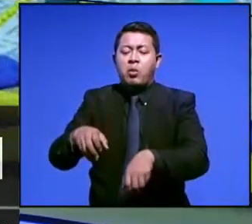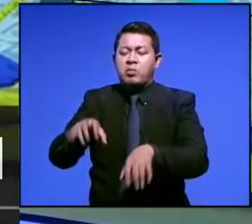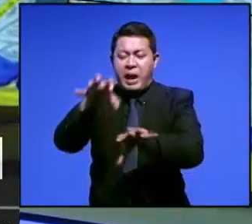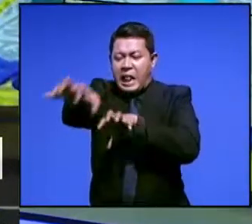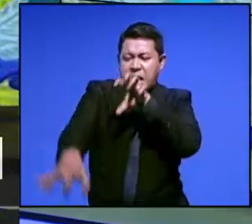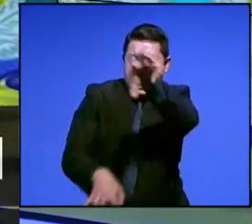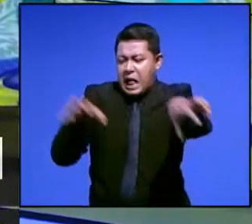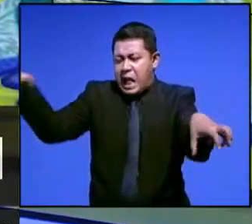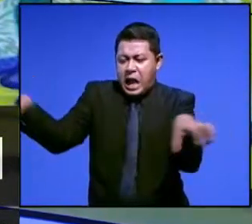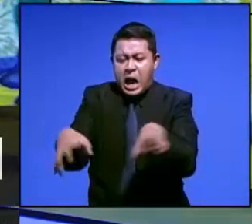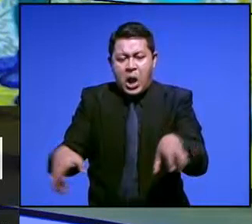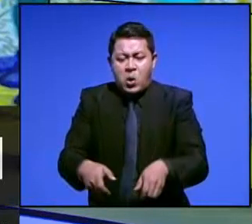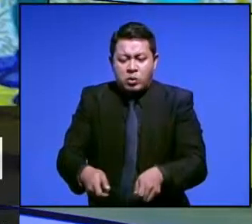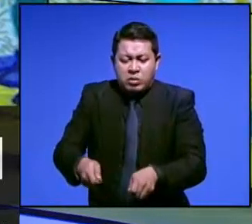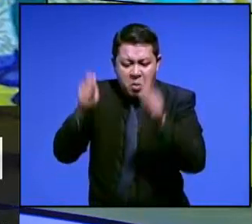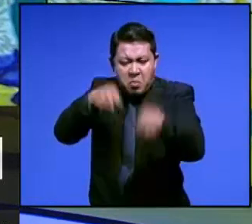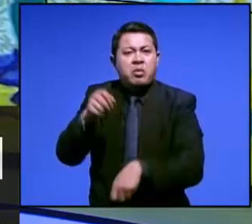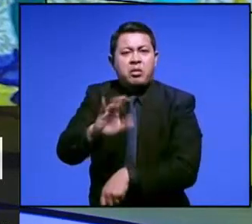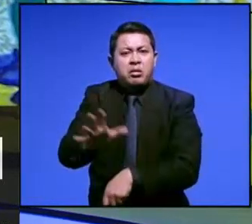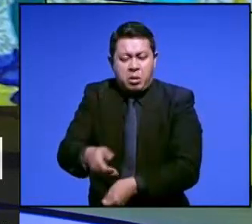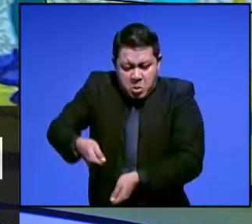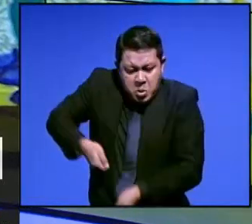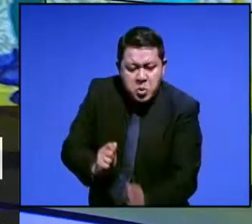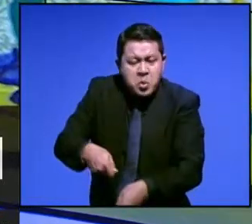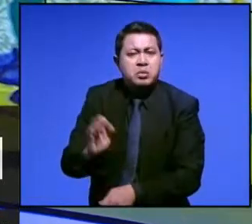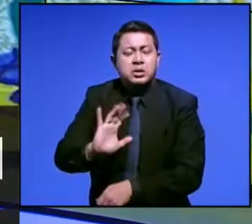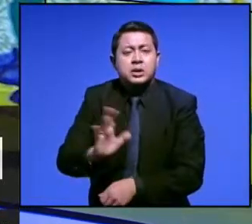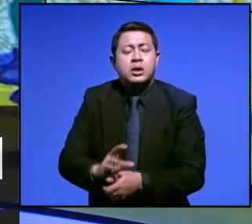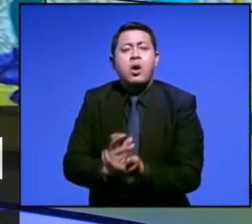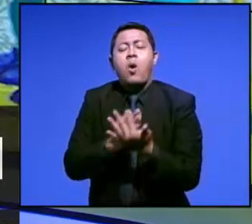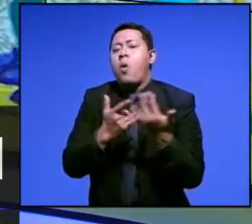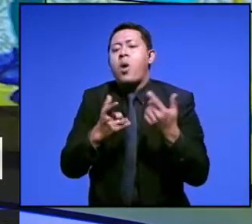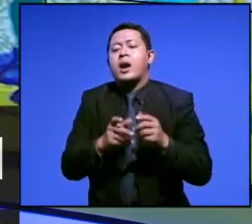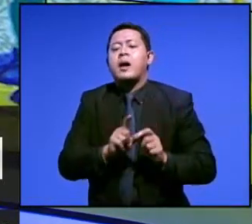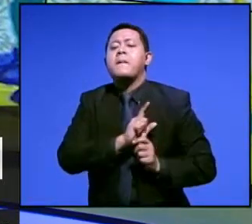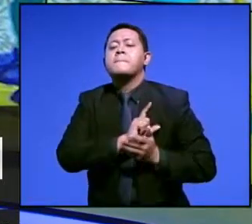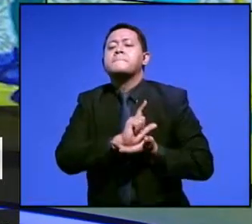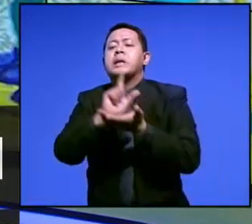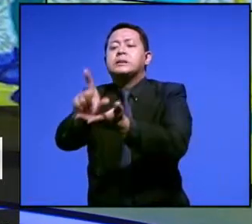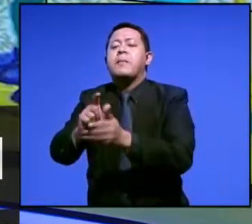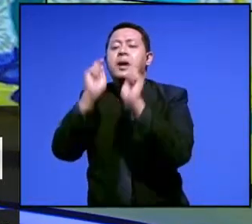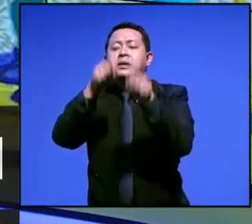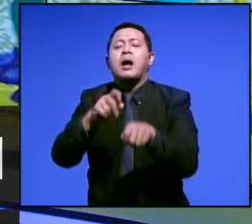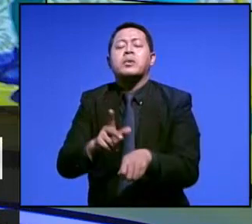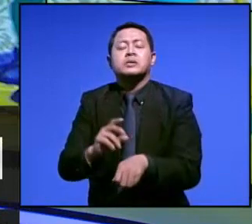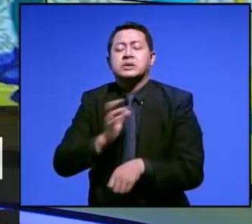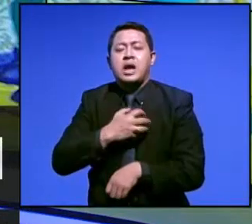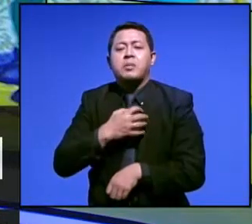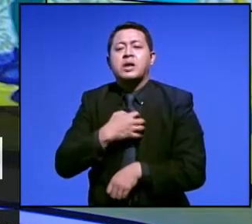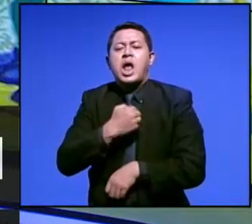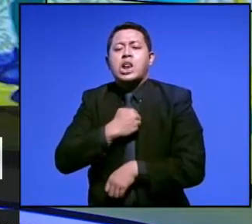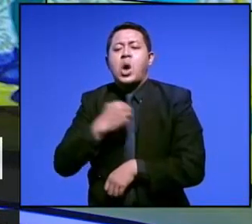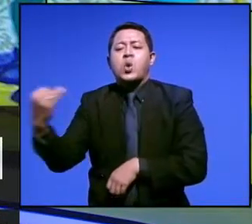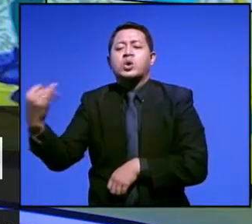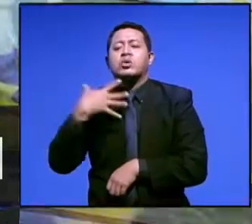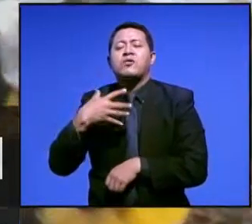Timur, viral di media sosial. Warga sekitar tidak mau meminjamkan cangkul dan sekop kepada petugas karena khawatir tertular